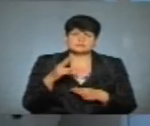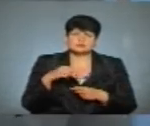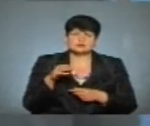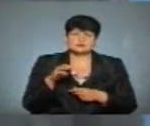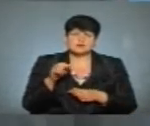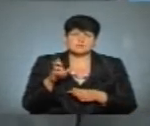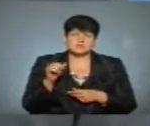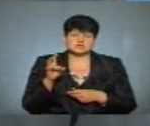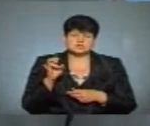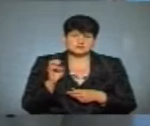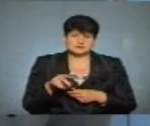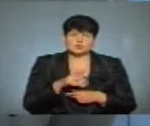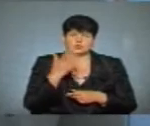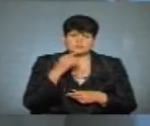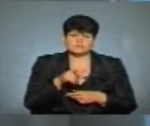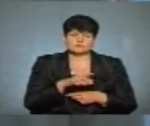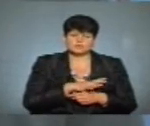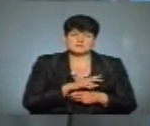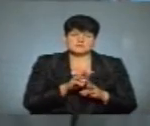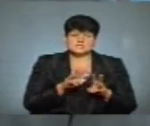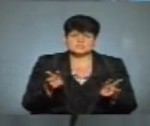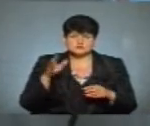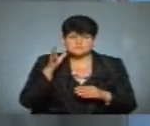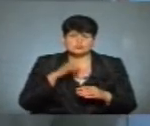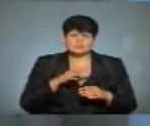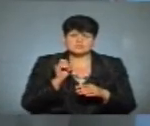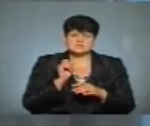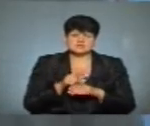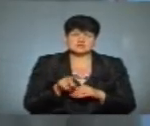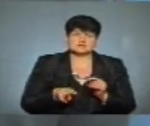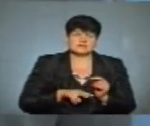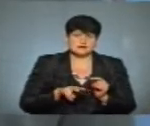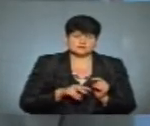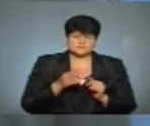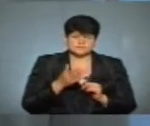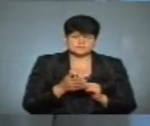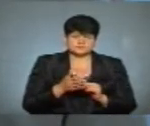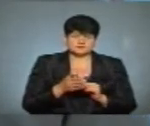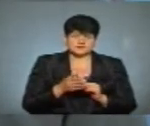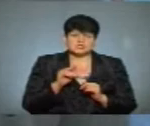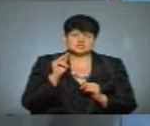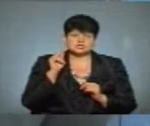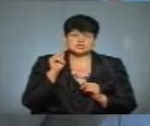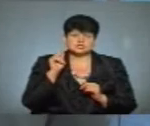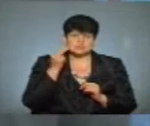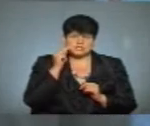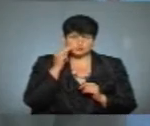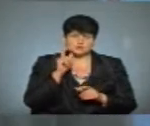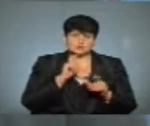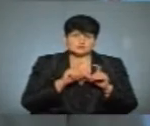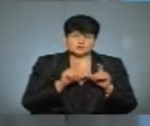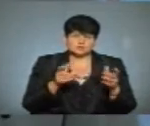був міністром освіти, він був призначений ректором Чернігівського університету,